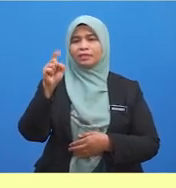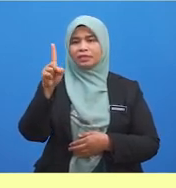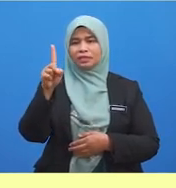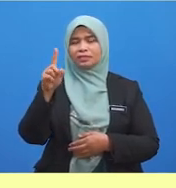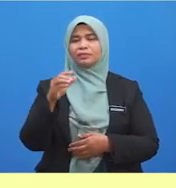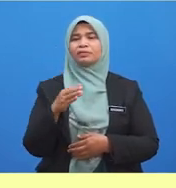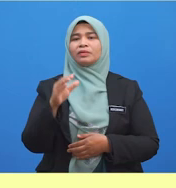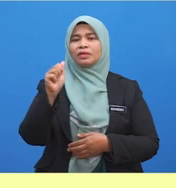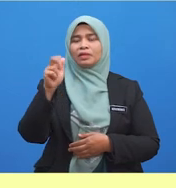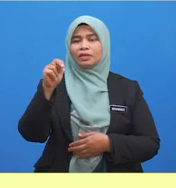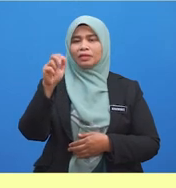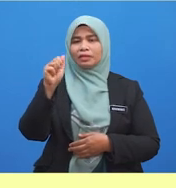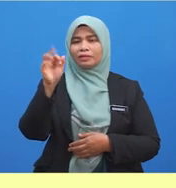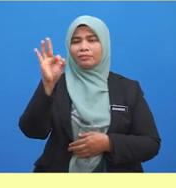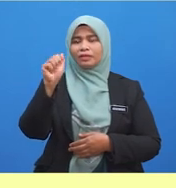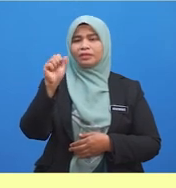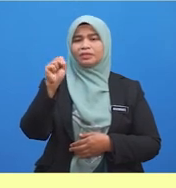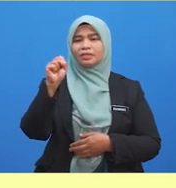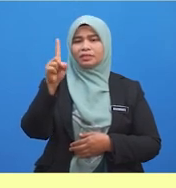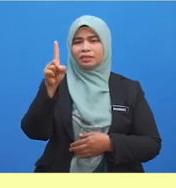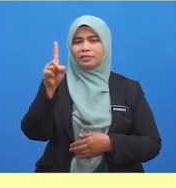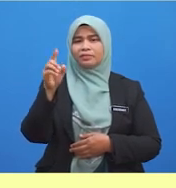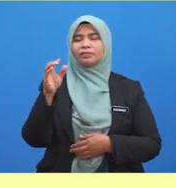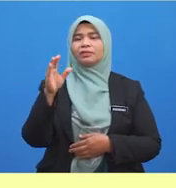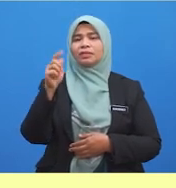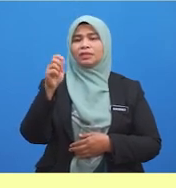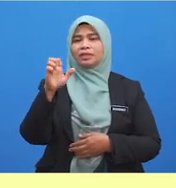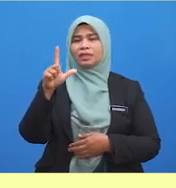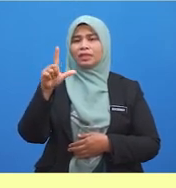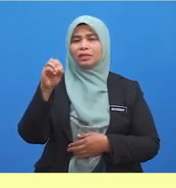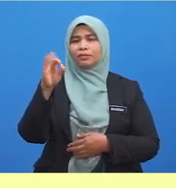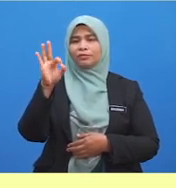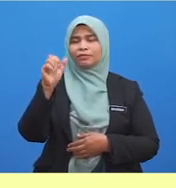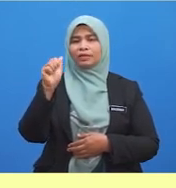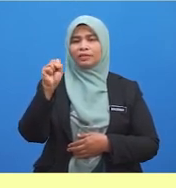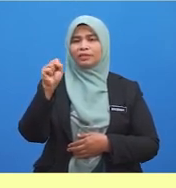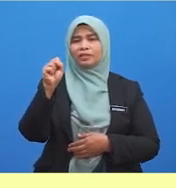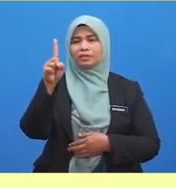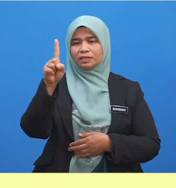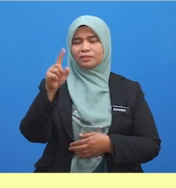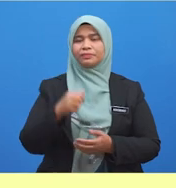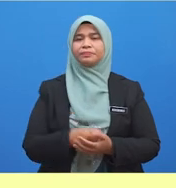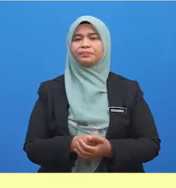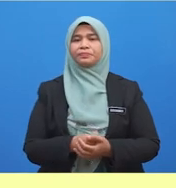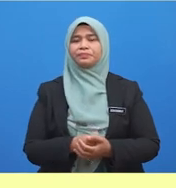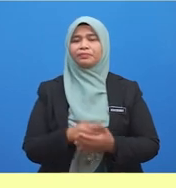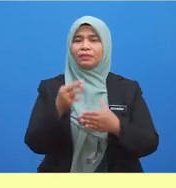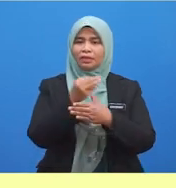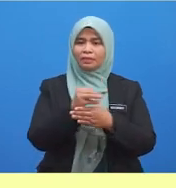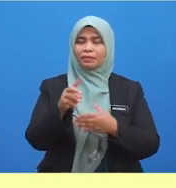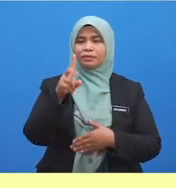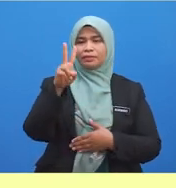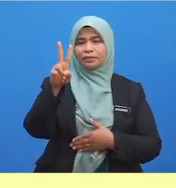anafasa 1 dan telofasa 1. Meiosis 2 pula